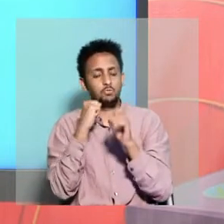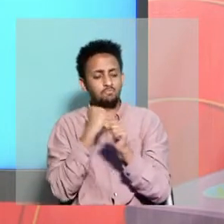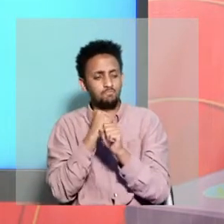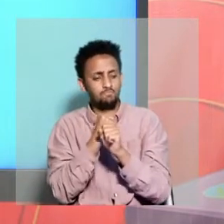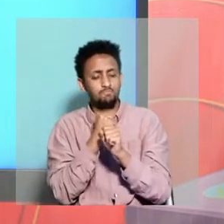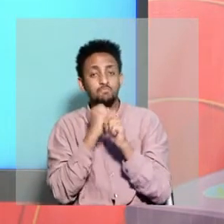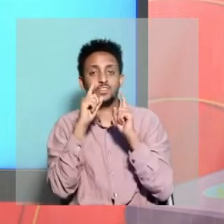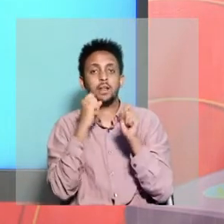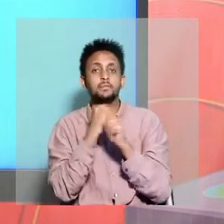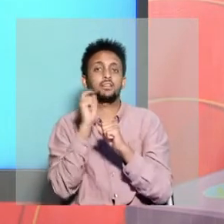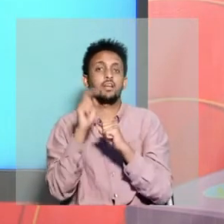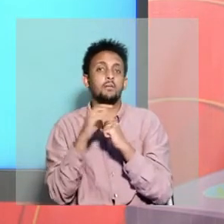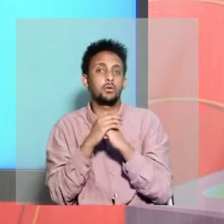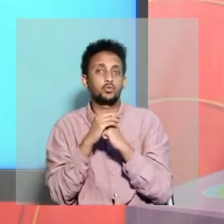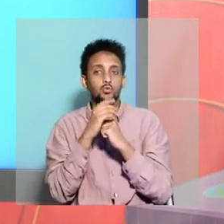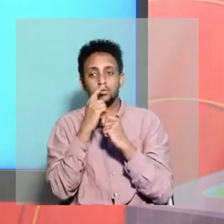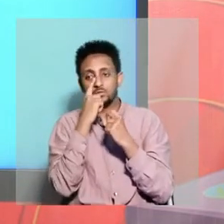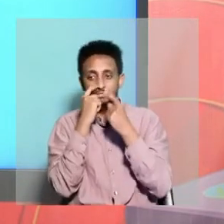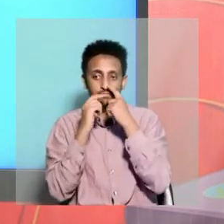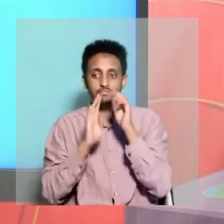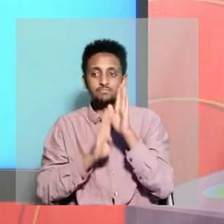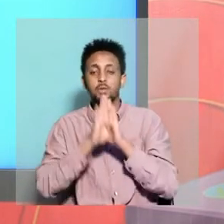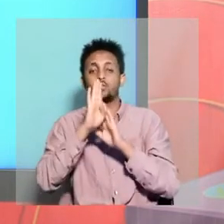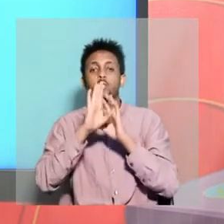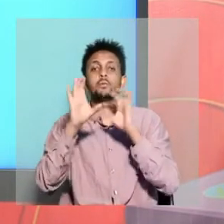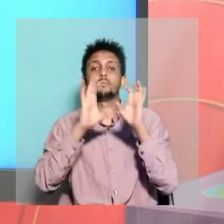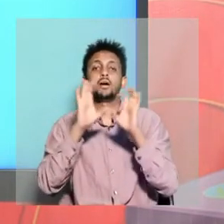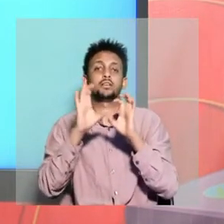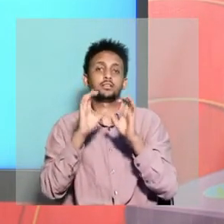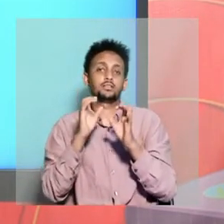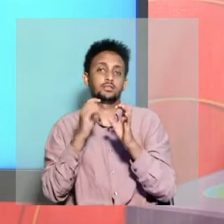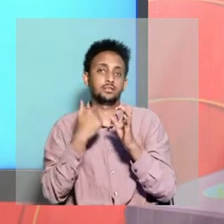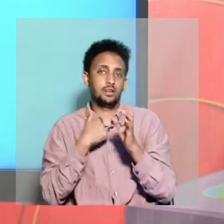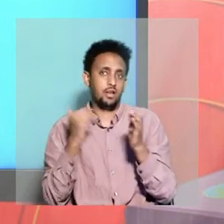በመስራት ስኪሎችን ዴቨሎፕ እንድታደርጉ